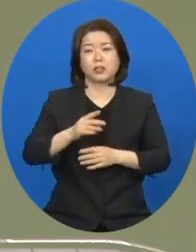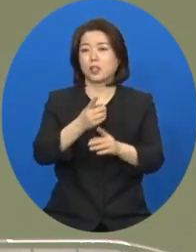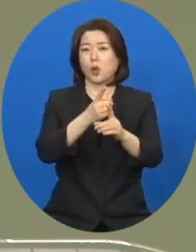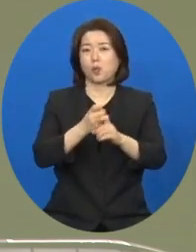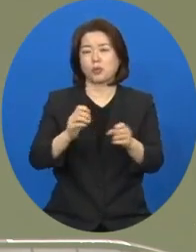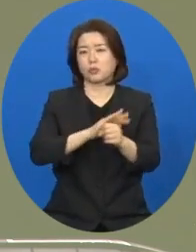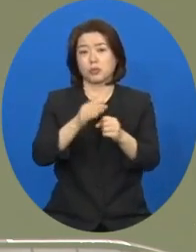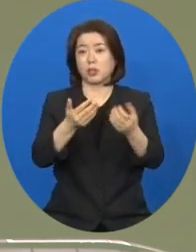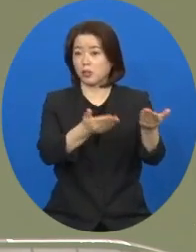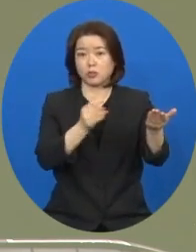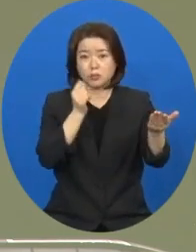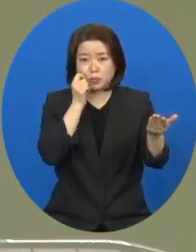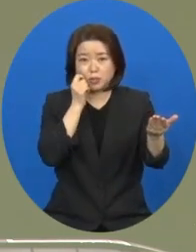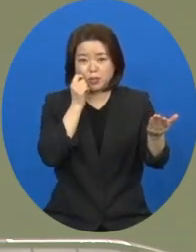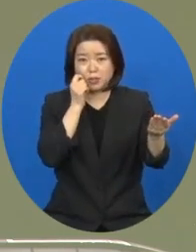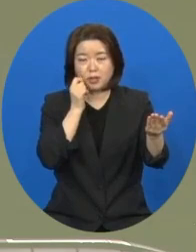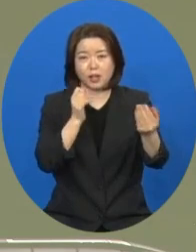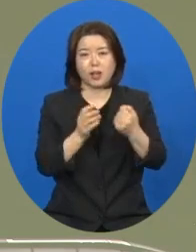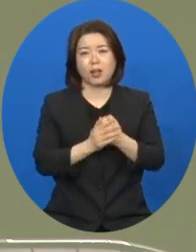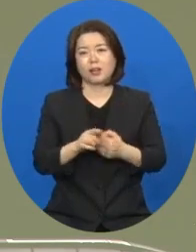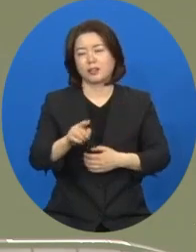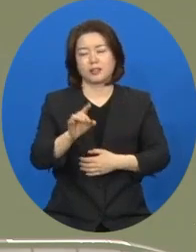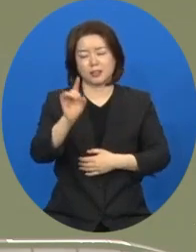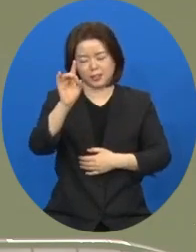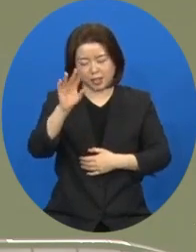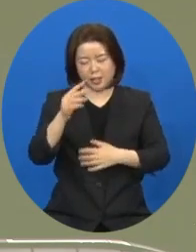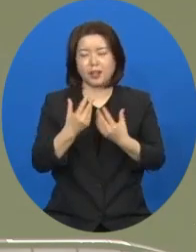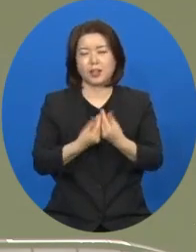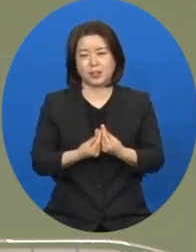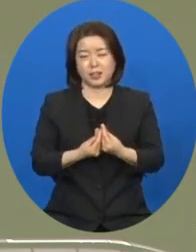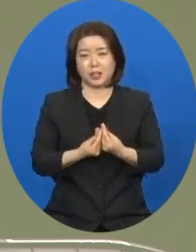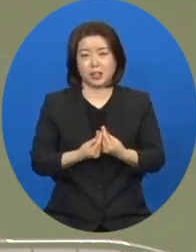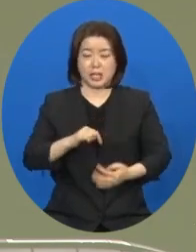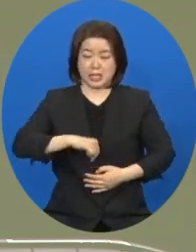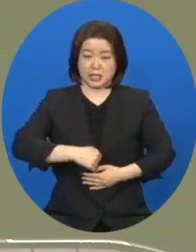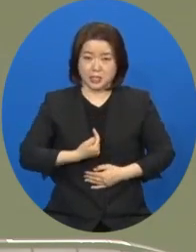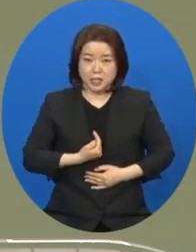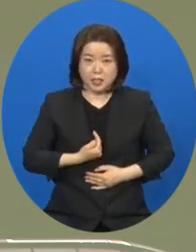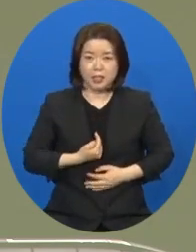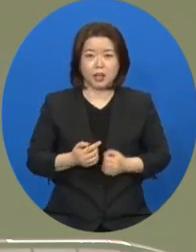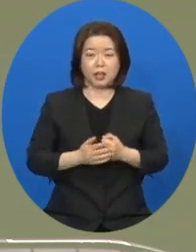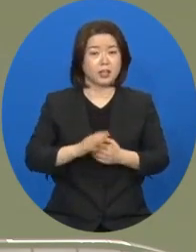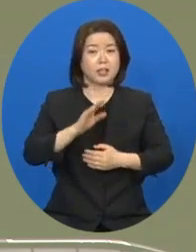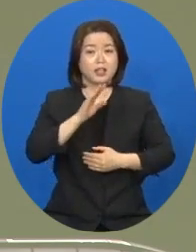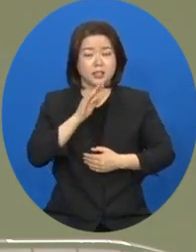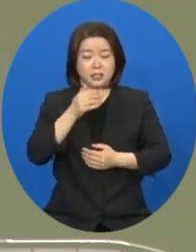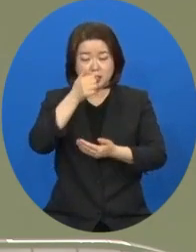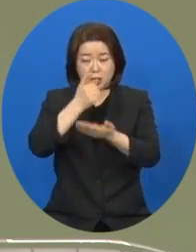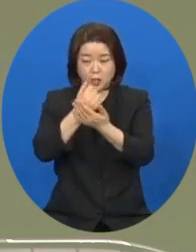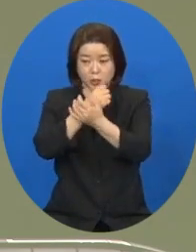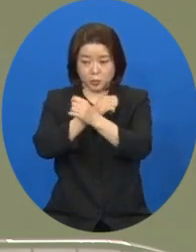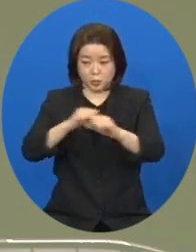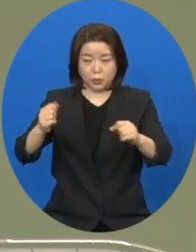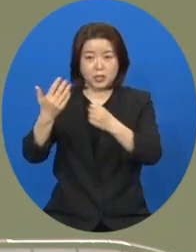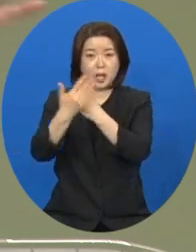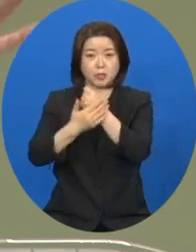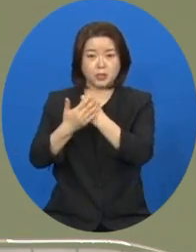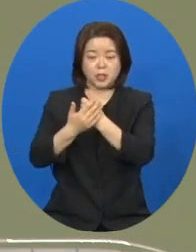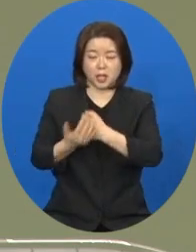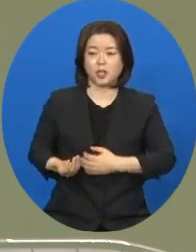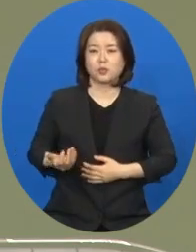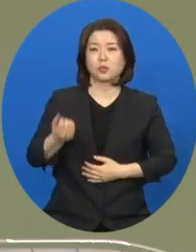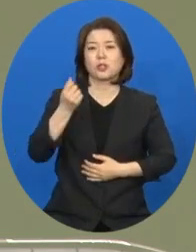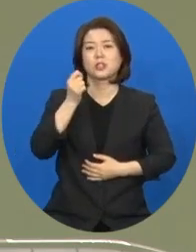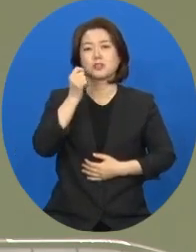사랑을 못한대. 그건 딱 하나의 경우예요. 자기가 진짜 속죄함의 은혜를 누리고